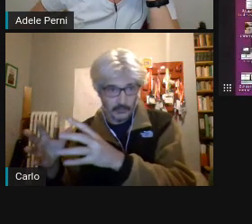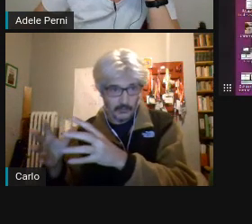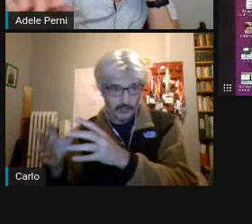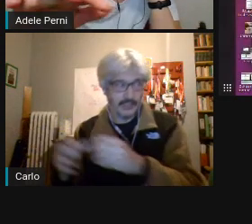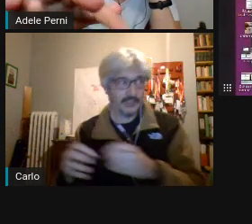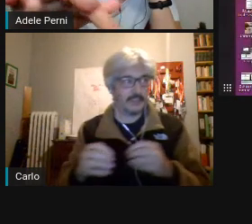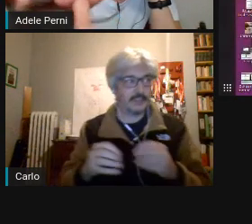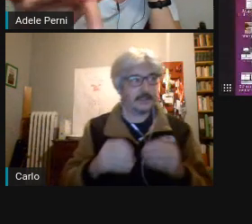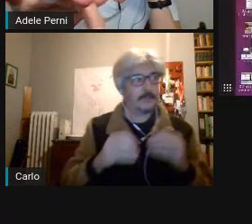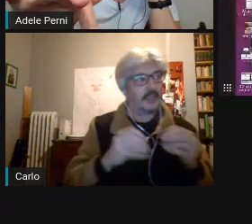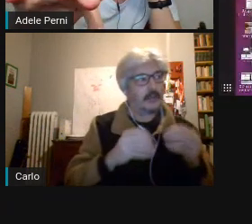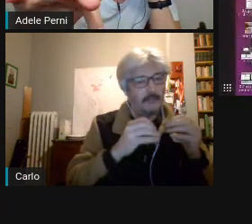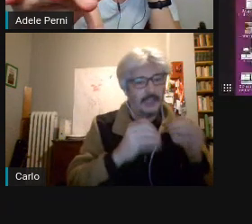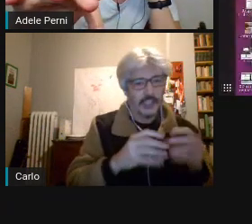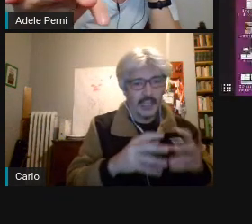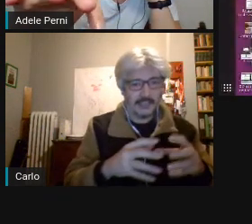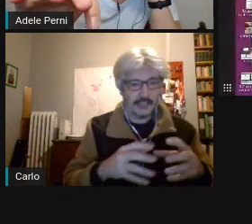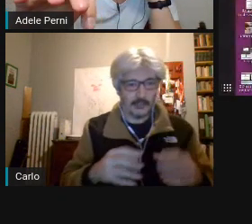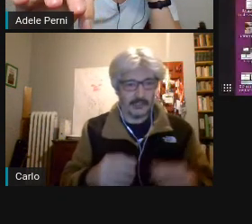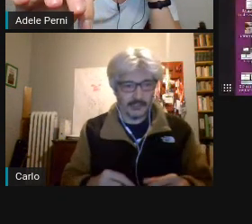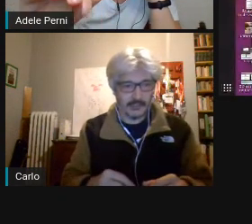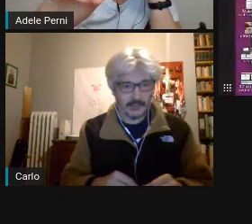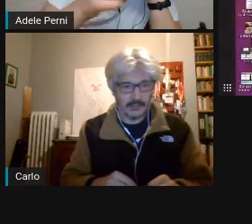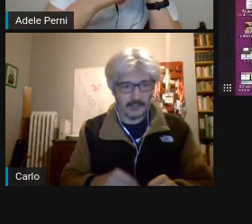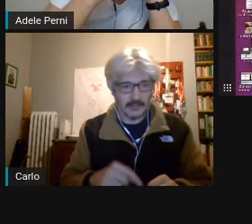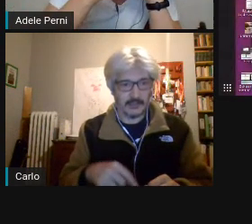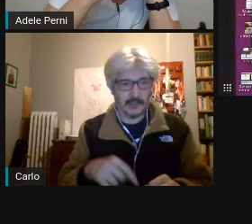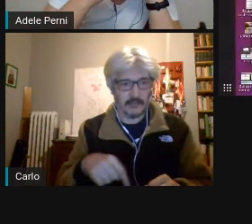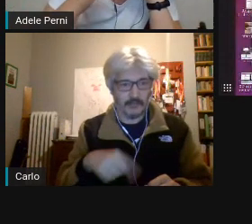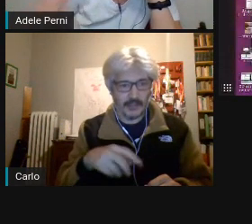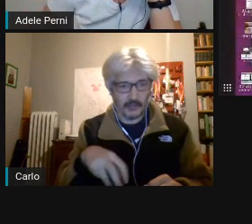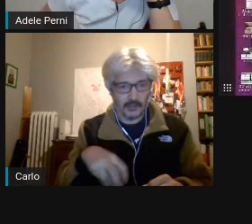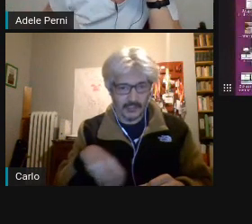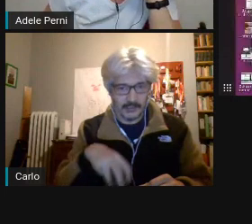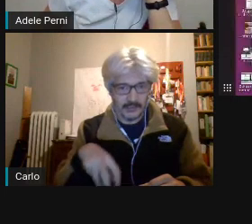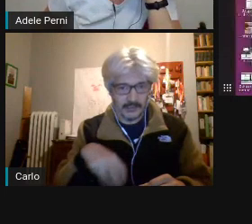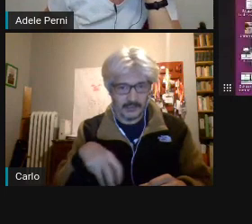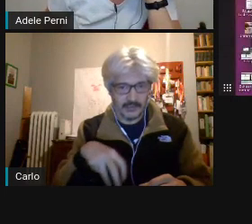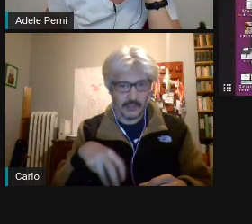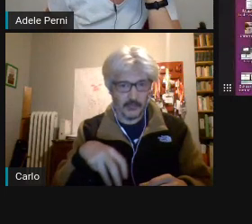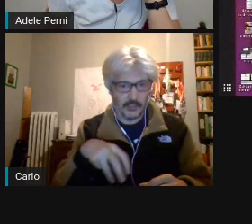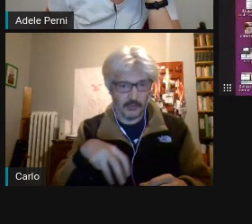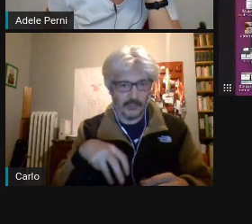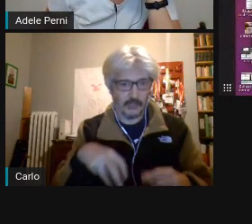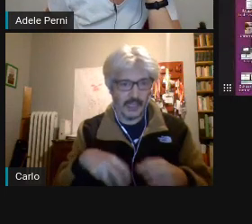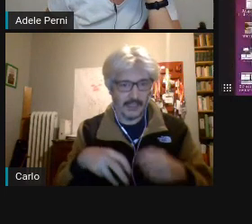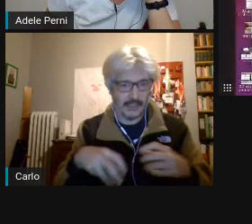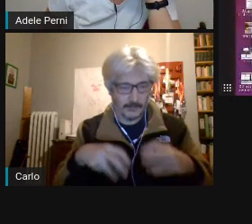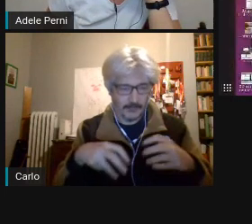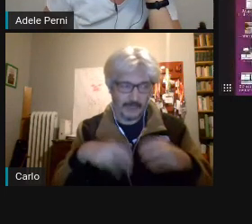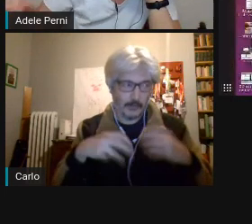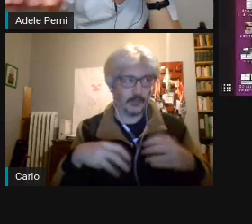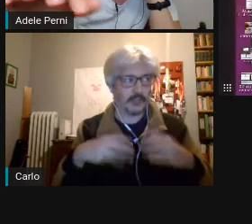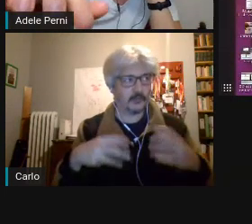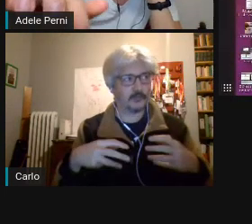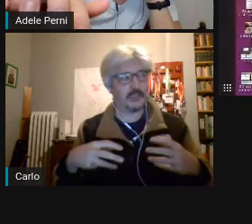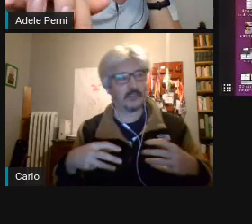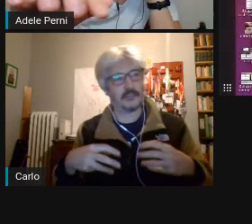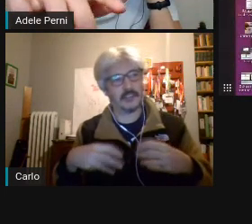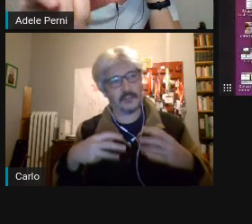realizzi ma c'è anche come dire il fatto che sei riuscito a lavorare hai proprio